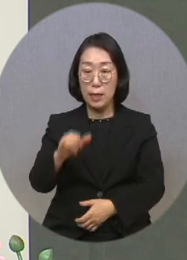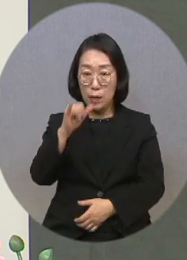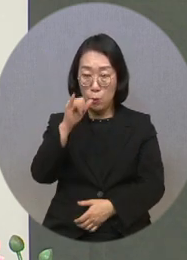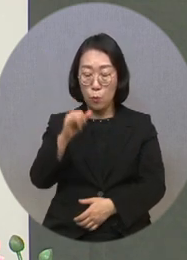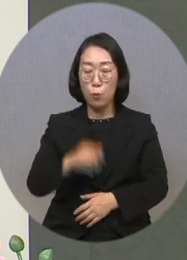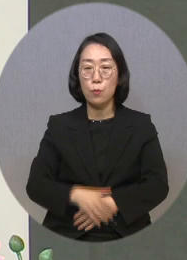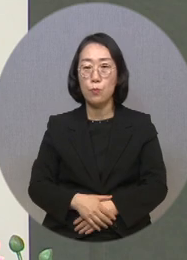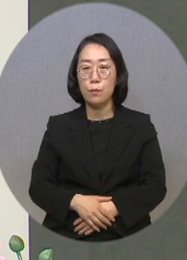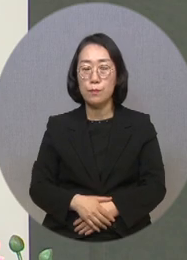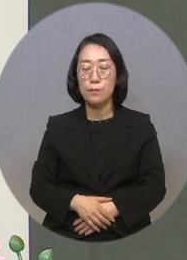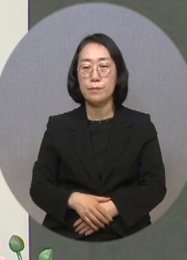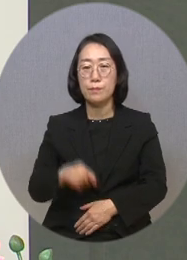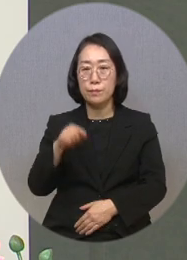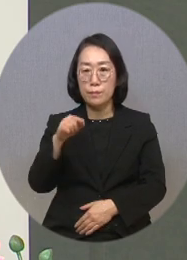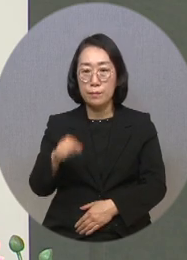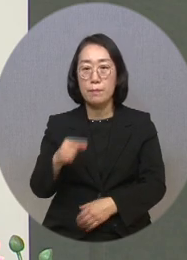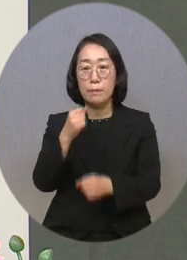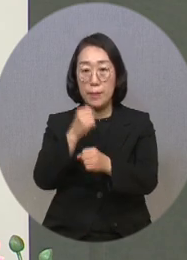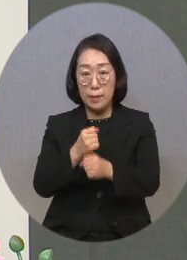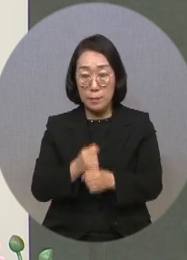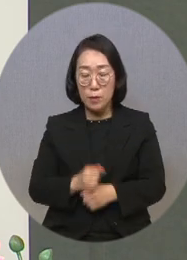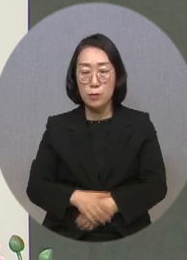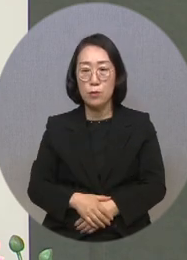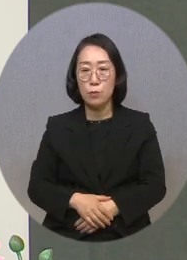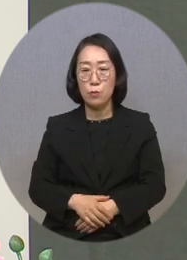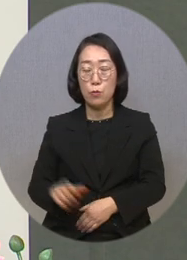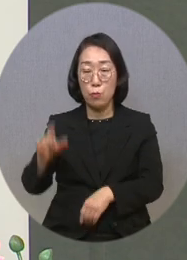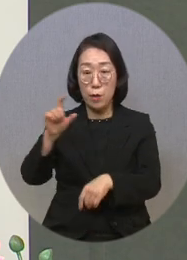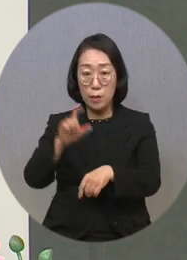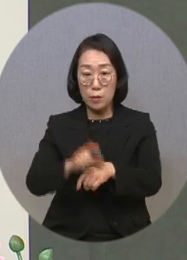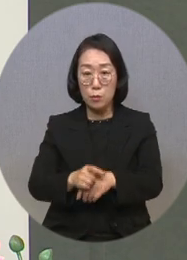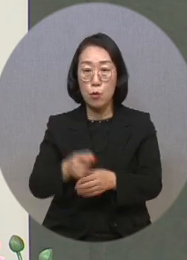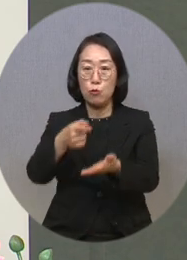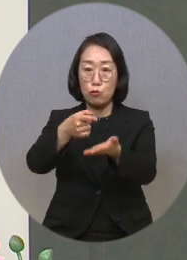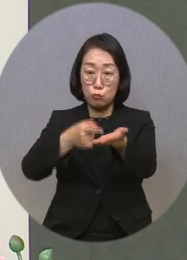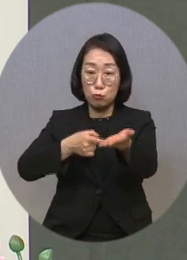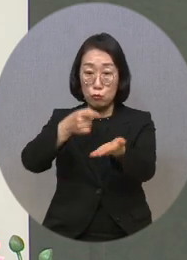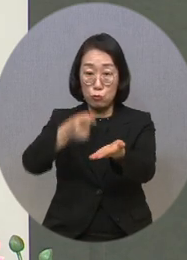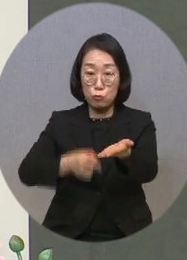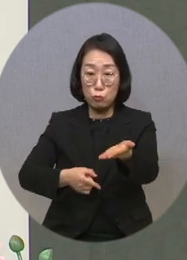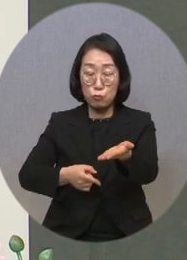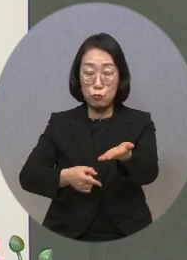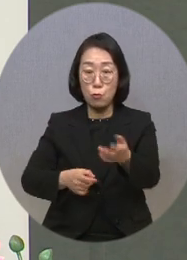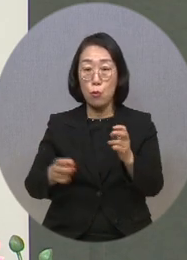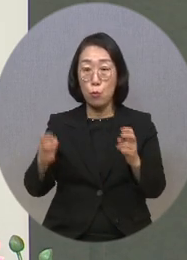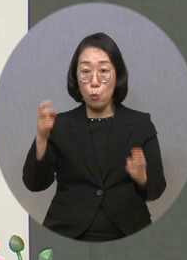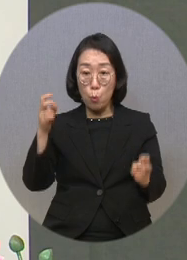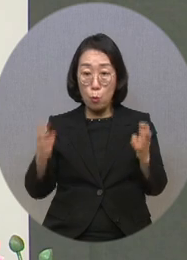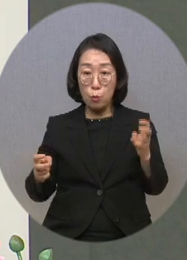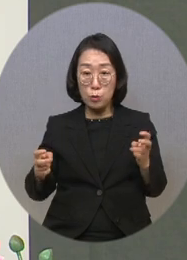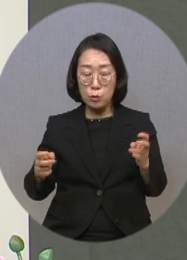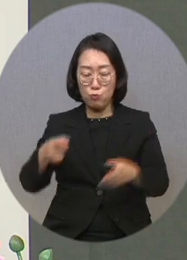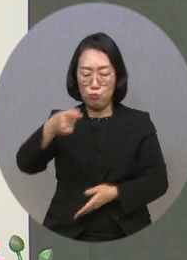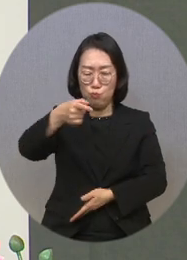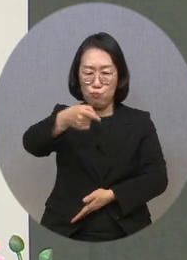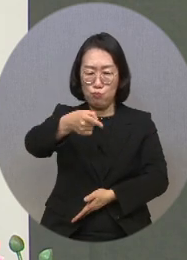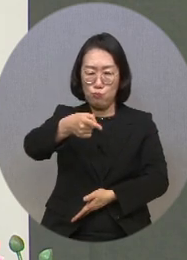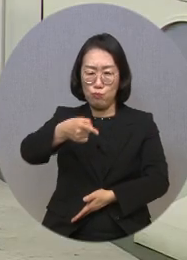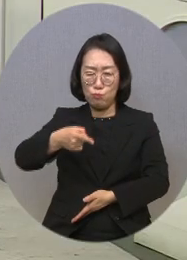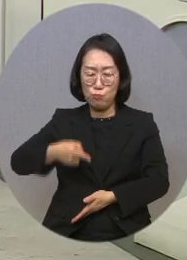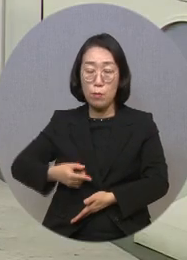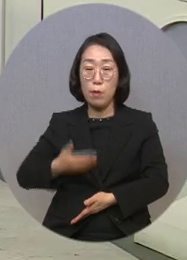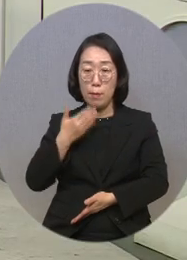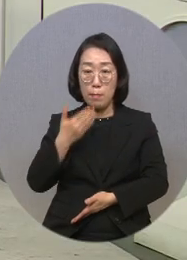로봇이 개발이 되면서 뭐 심지어는 수술도 로봇이 하고 있는 세상에 우리가 살고